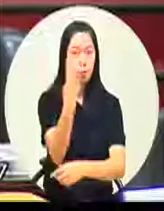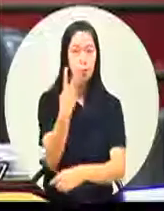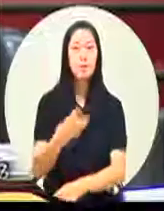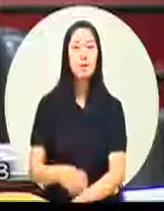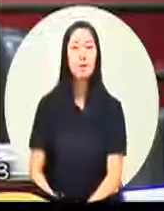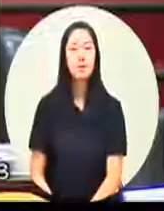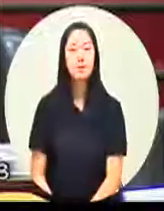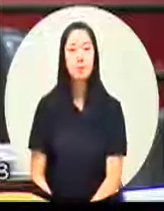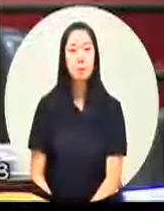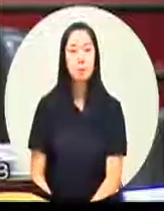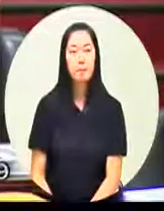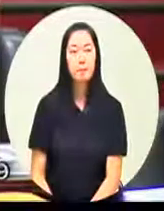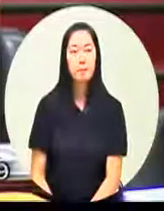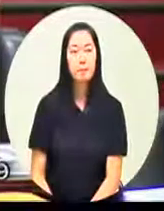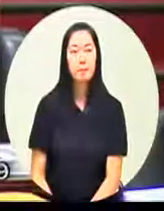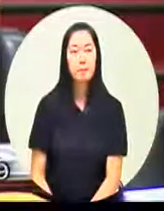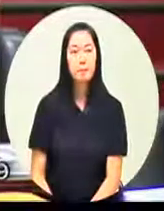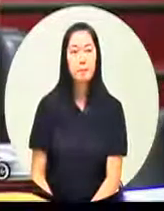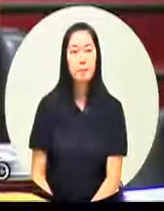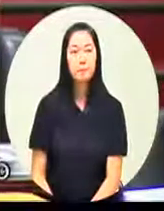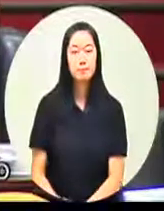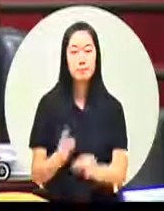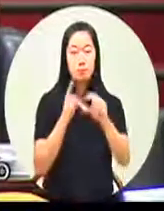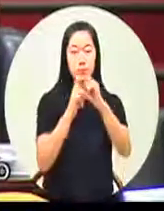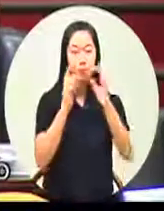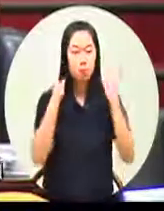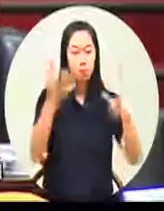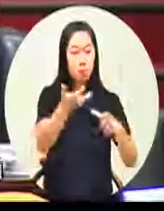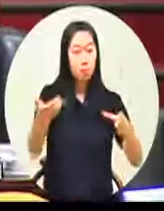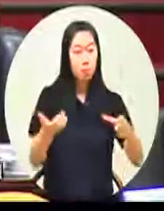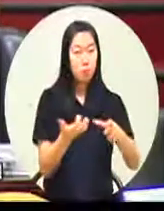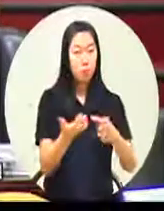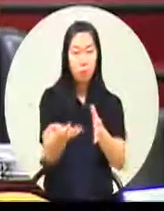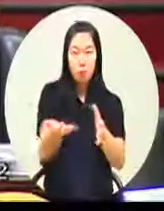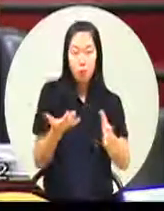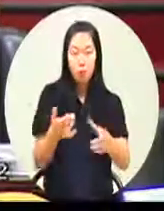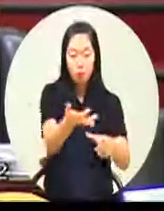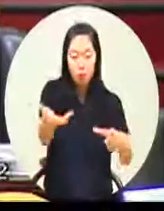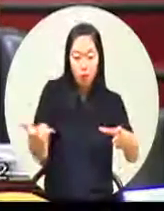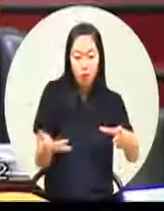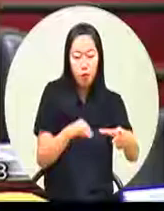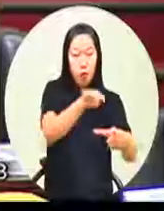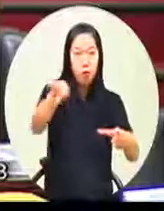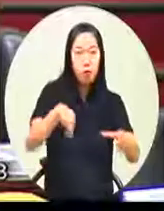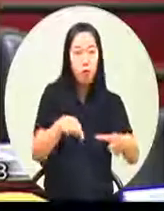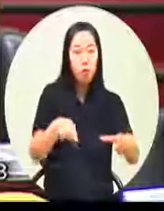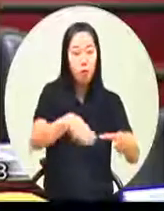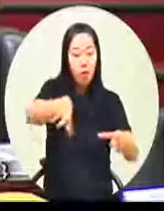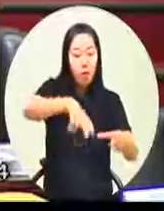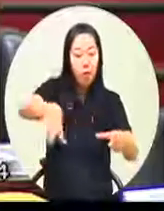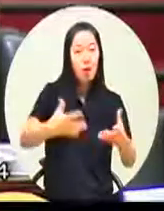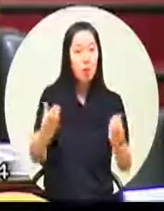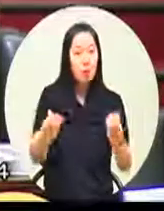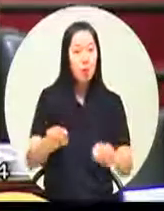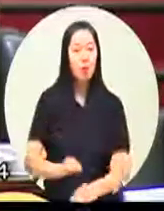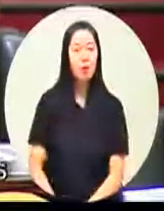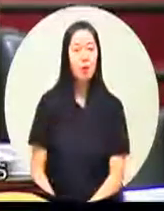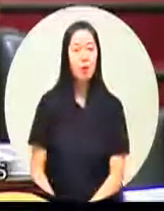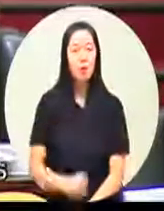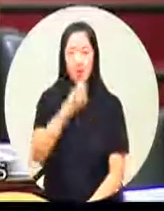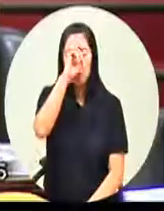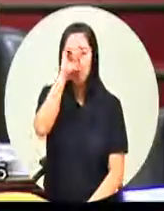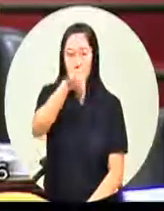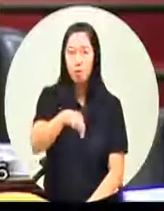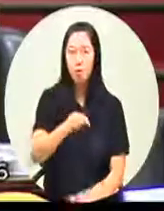局长，在中政府之前没有湖的，为了这一次要改成美浓